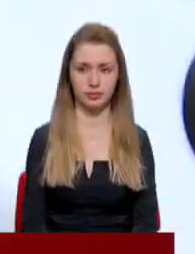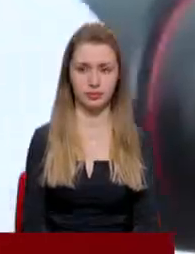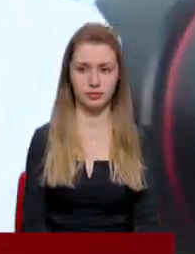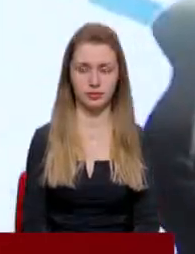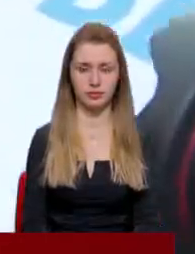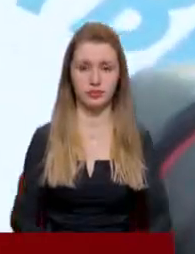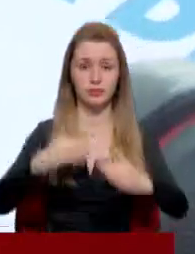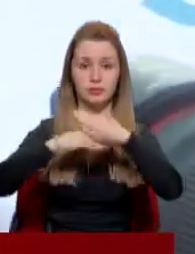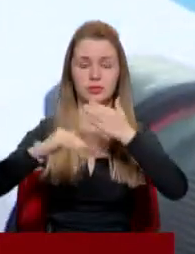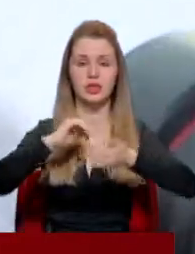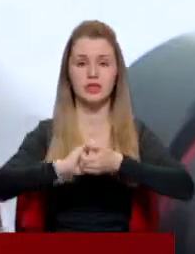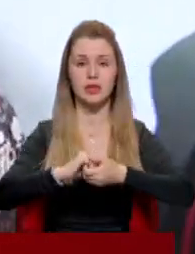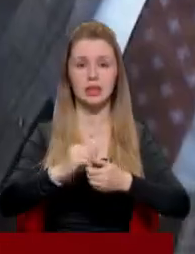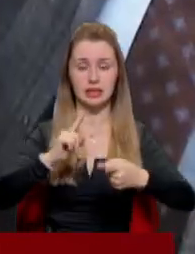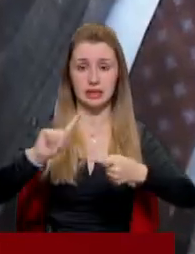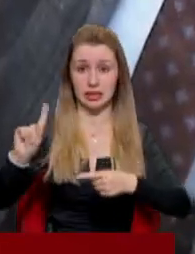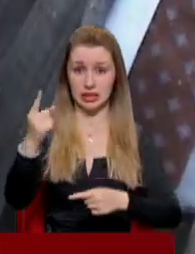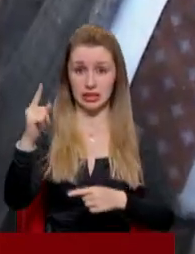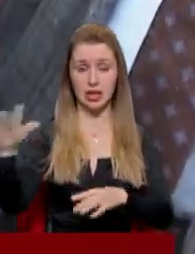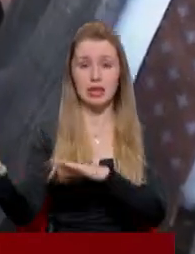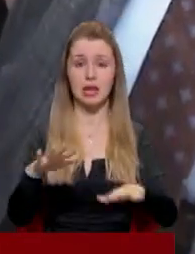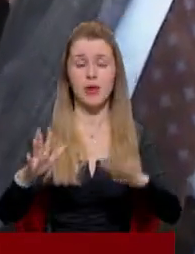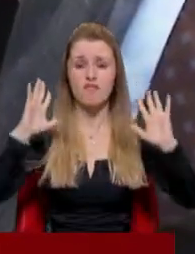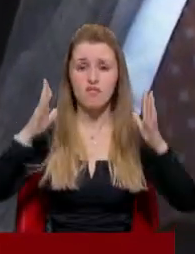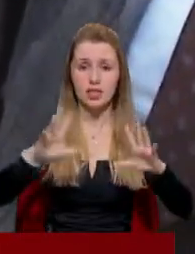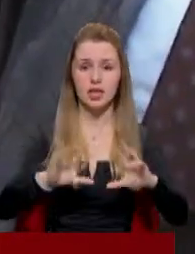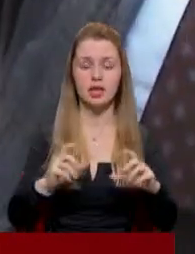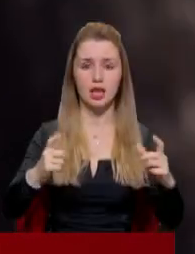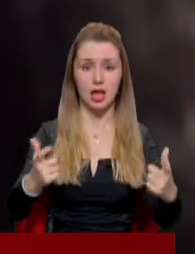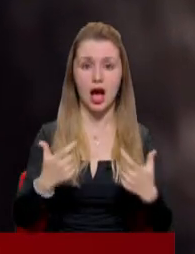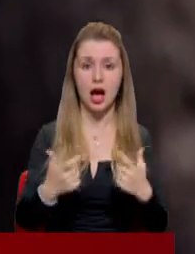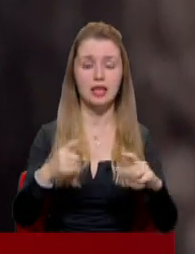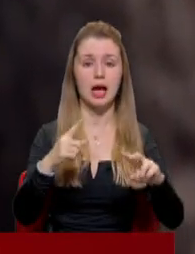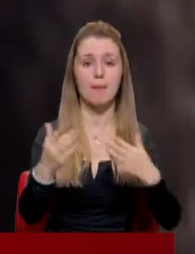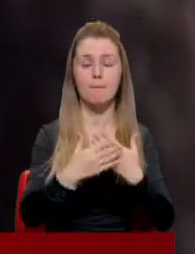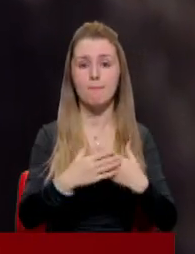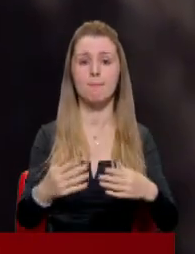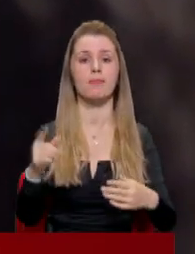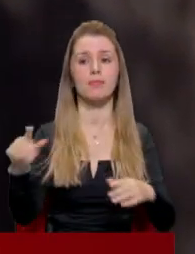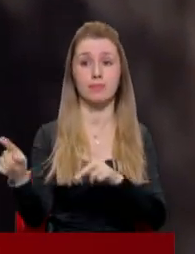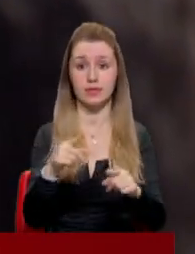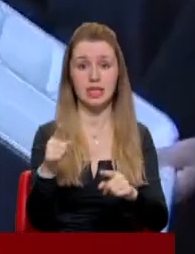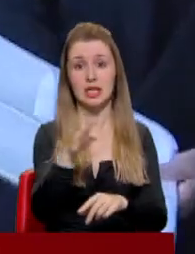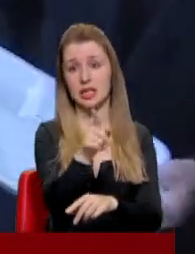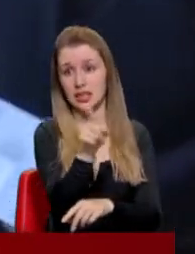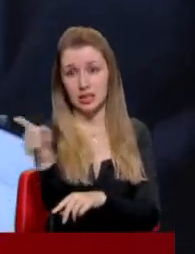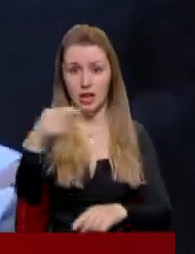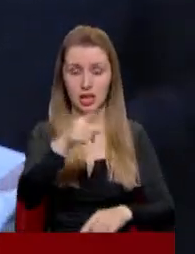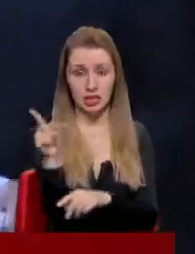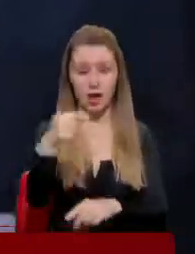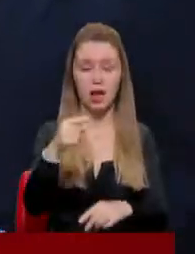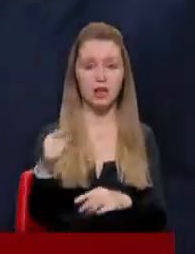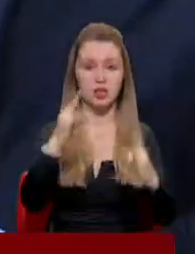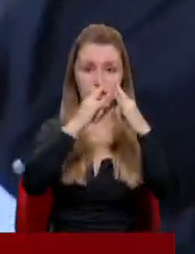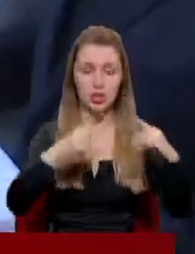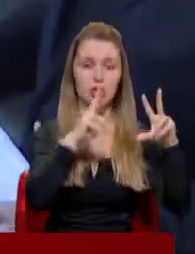Depo ayarlar. Millet İttifakı'nın liderleri depremden en fazla etkilenen Hatay, Kahramanmaraş, Adıyaman arasında mekik dokurken geceyi çadırda